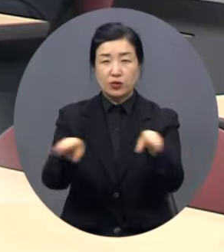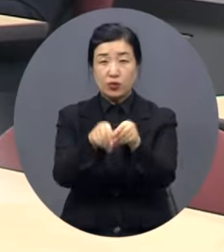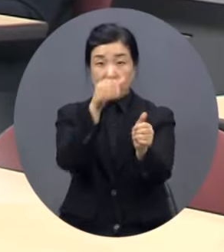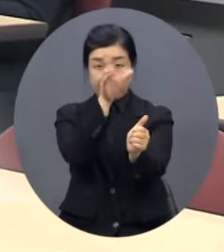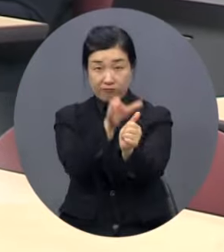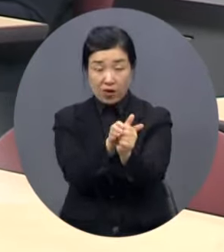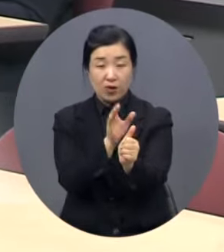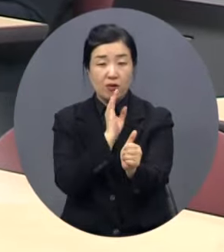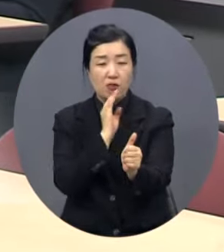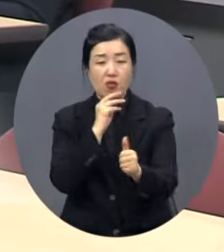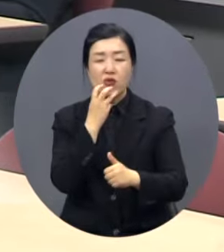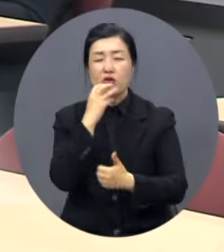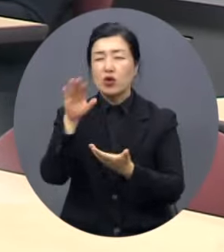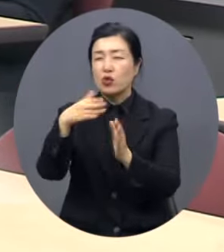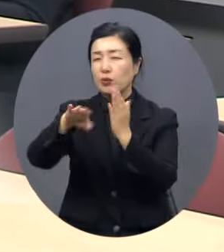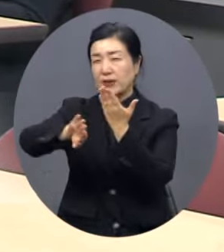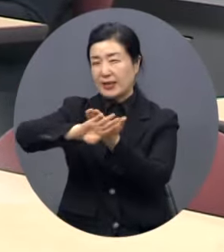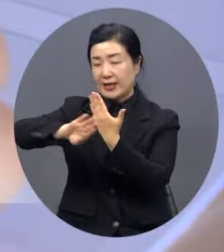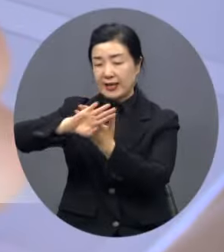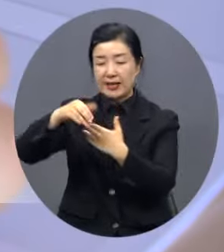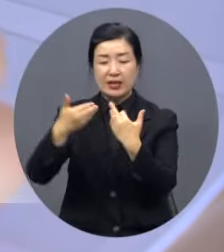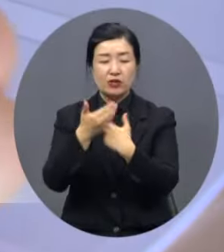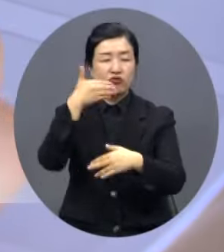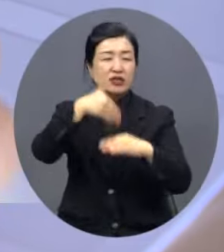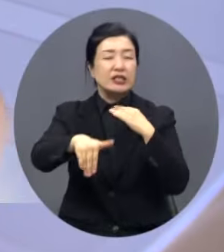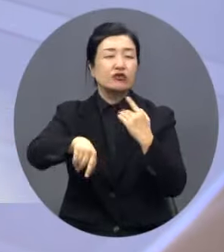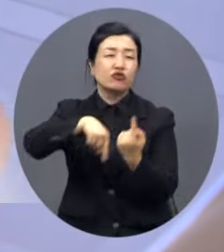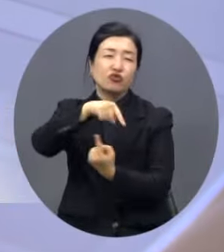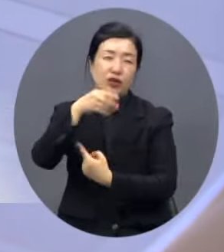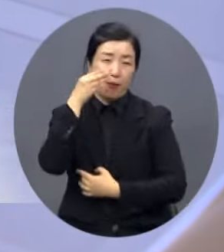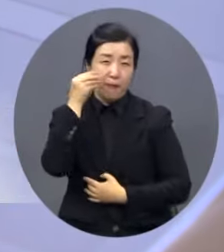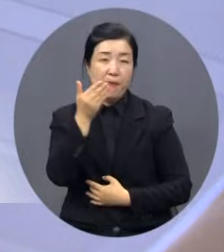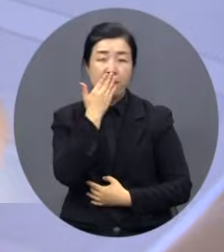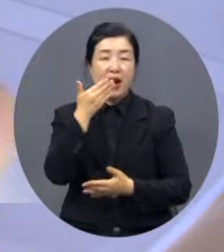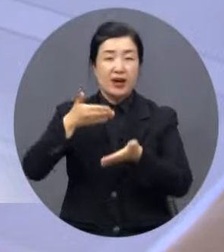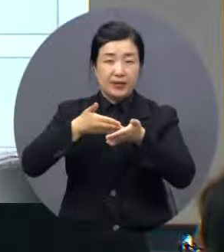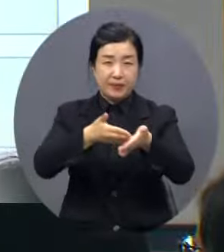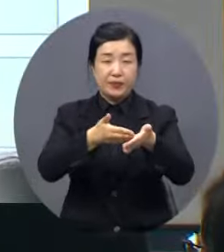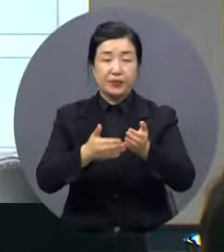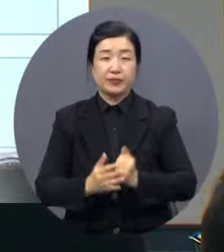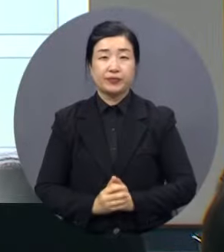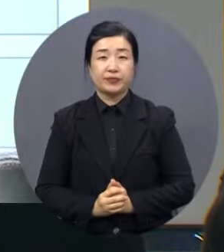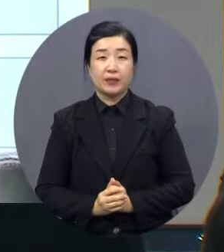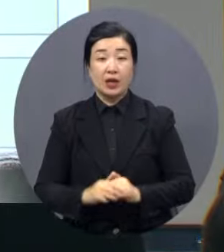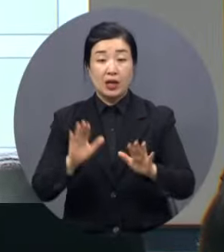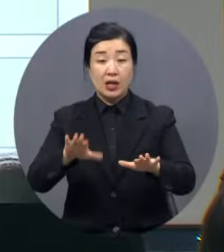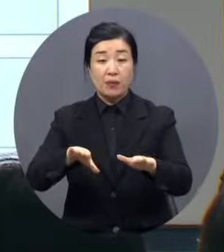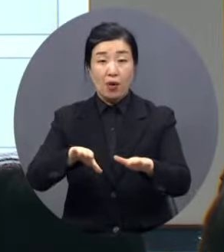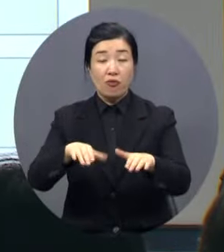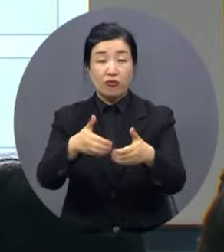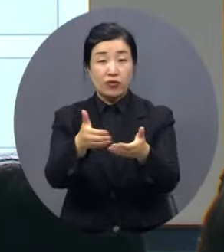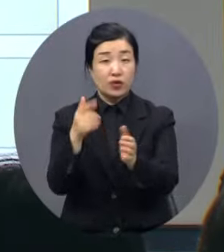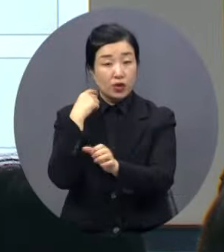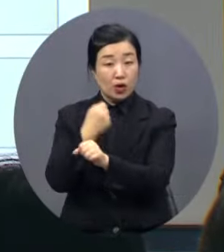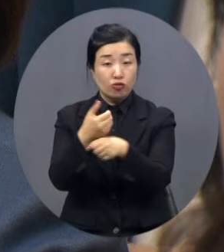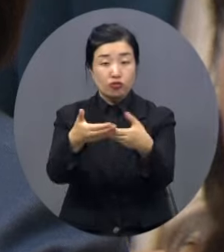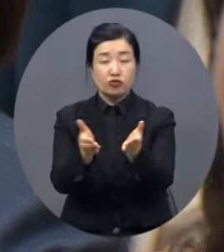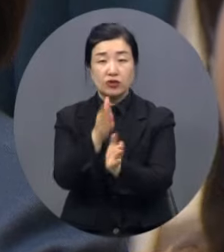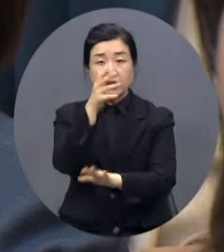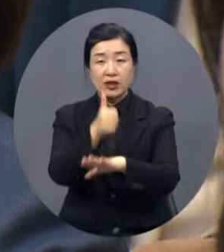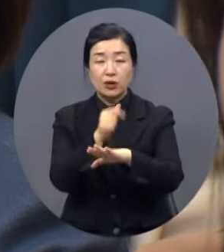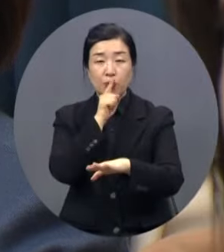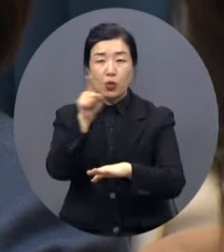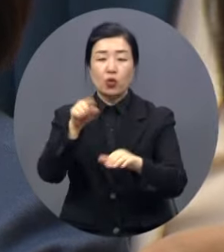하면 경기도와 다른 제주형 모델을 추진할 수 있을 것이라고 제안했습니다 이번 용역의 최종 보고회는